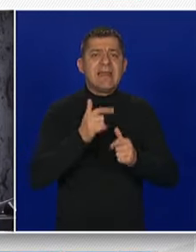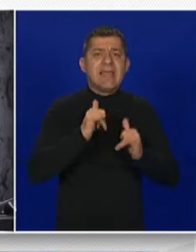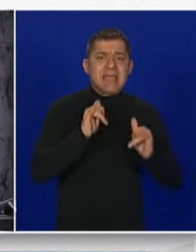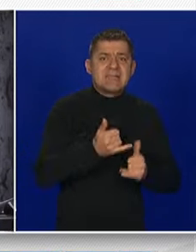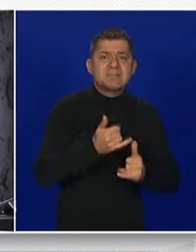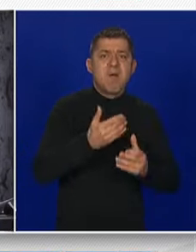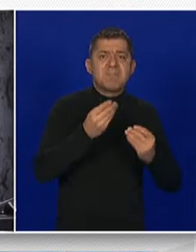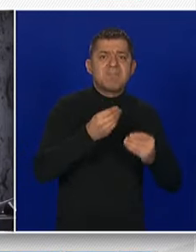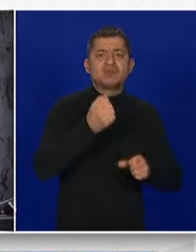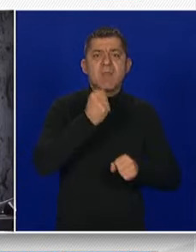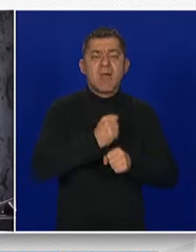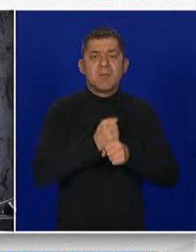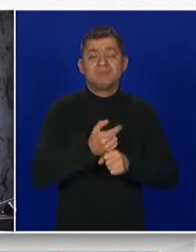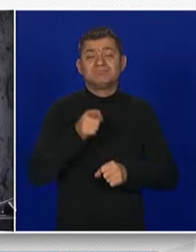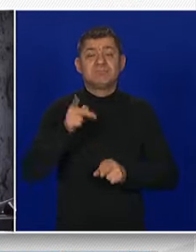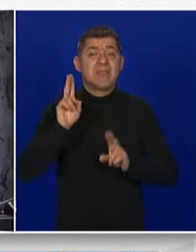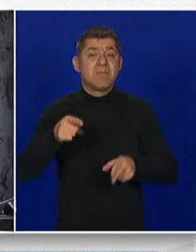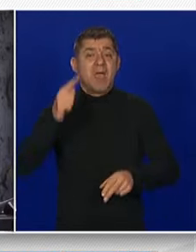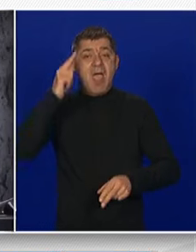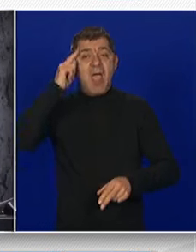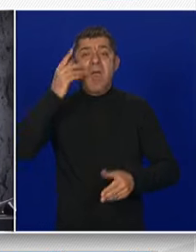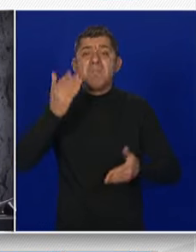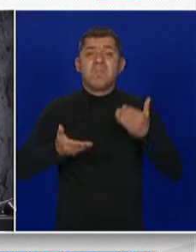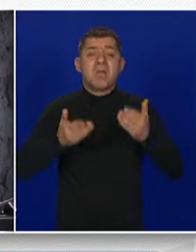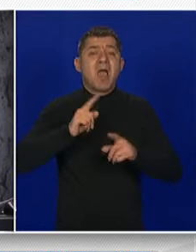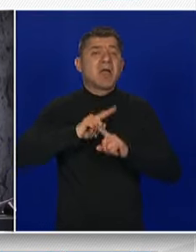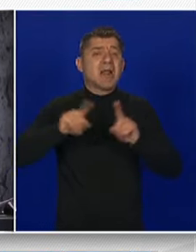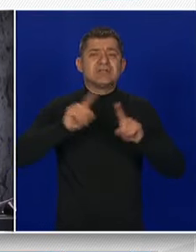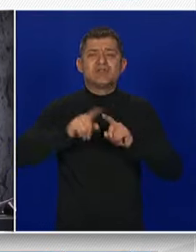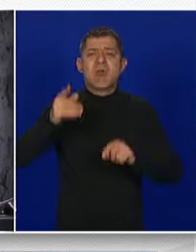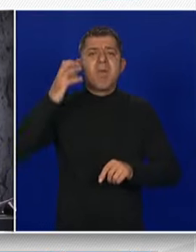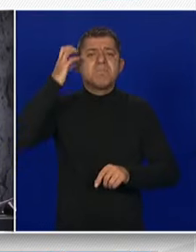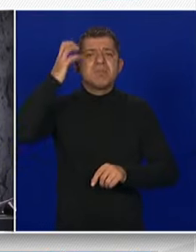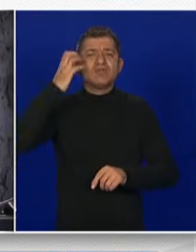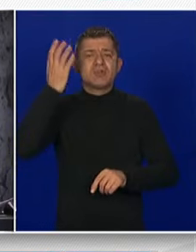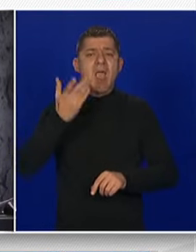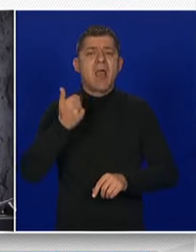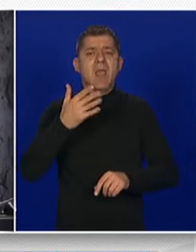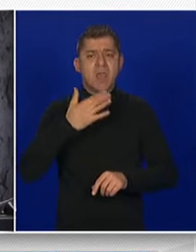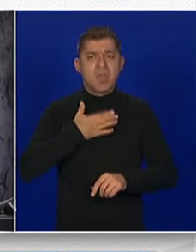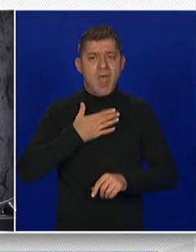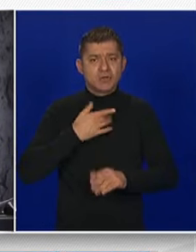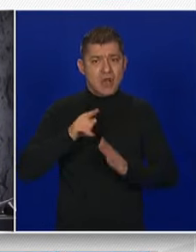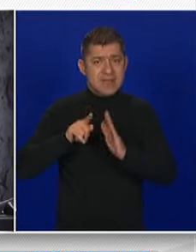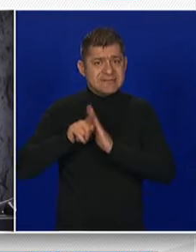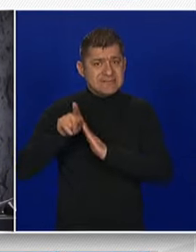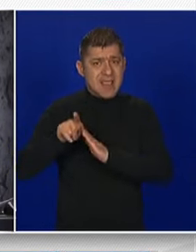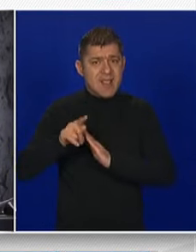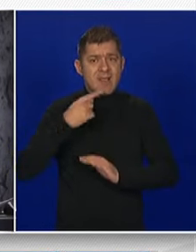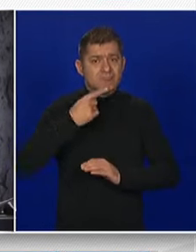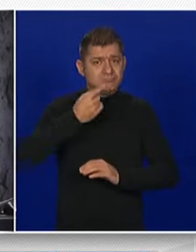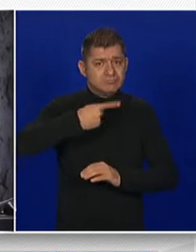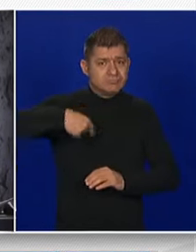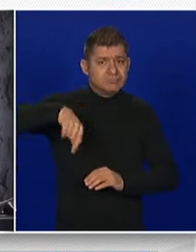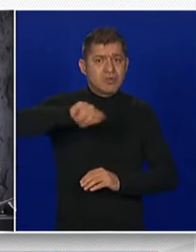postoji različita mišljenja, ali mislim da je naš cilj i da bi cilj svih onih koji su